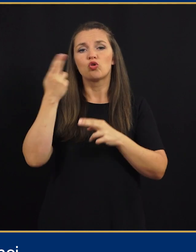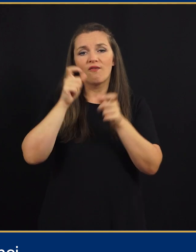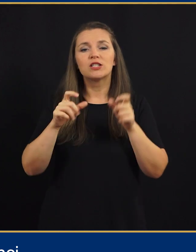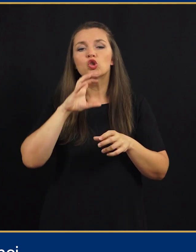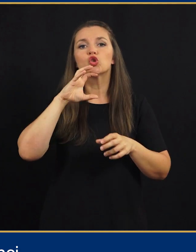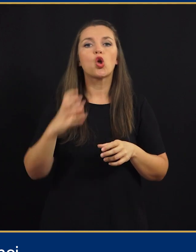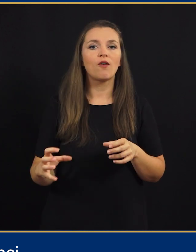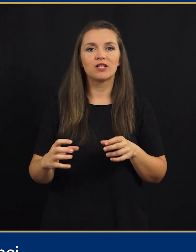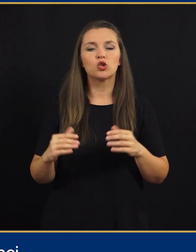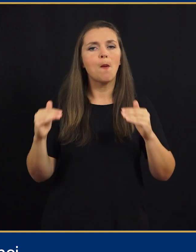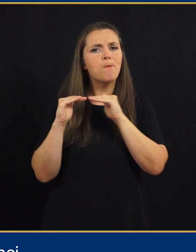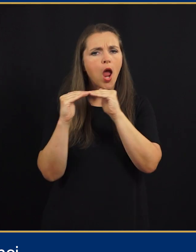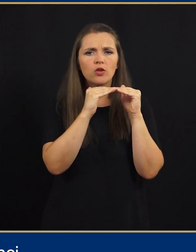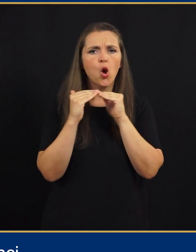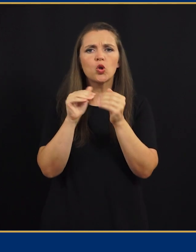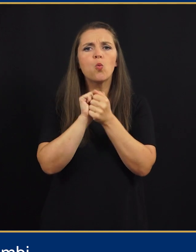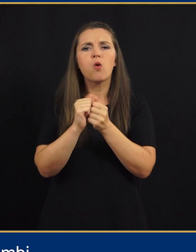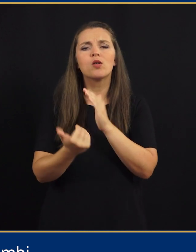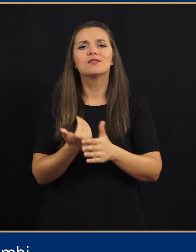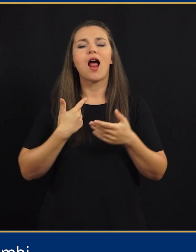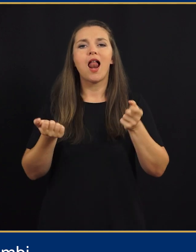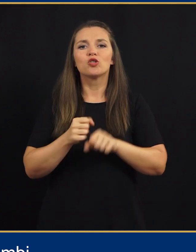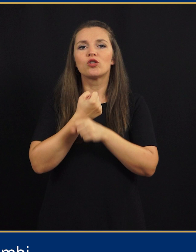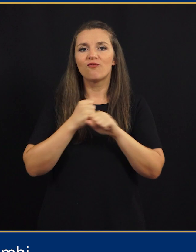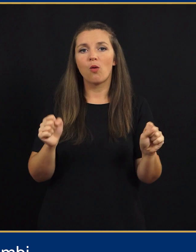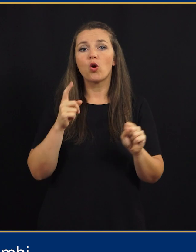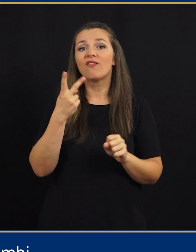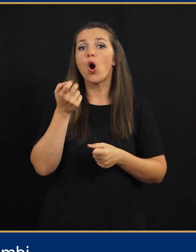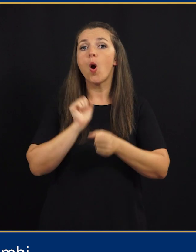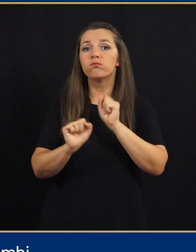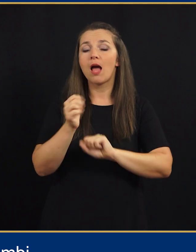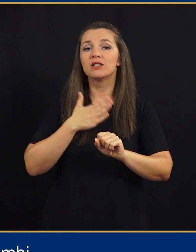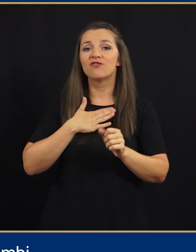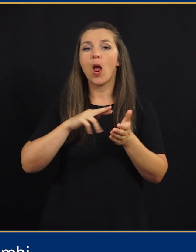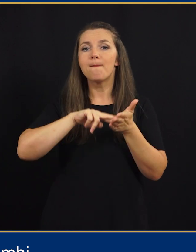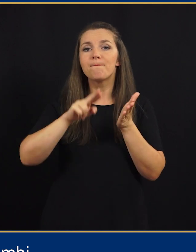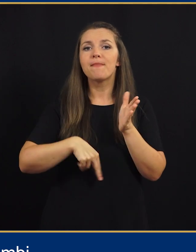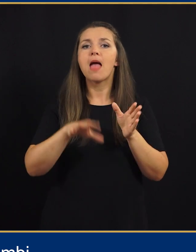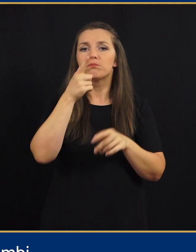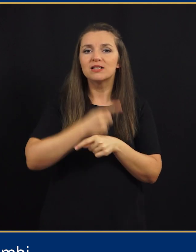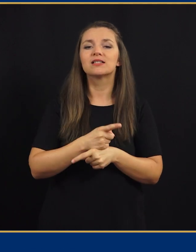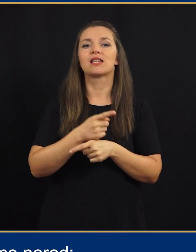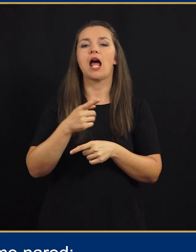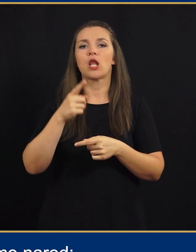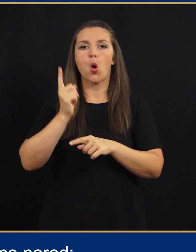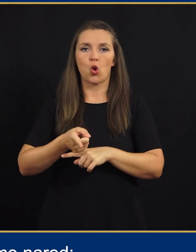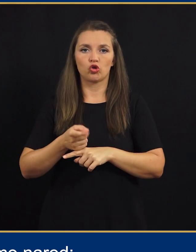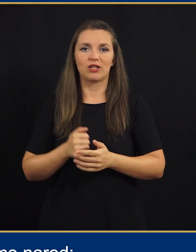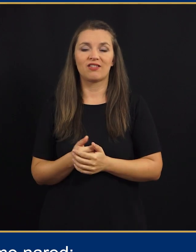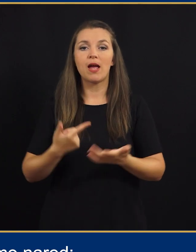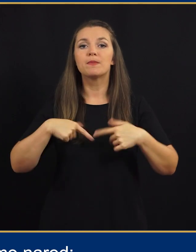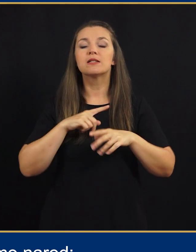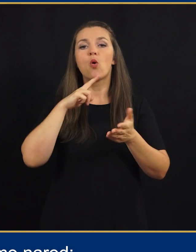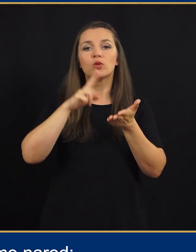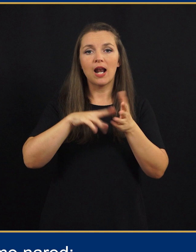Slovenci zgodovinsko poenotili v boju za lastno svobodo in v obrambi svoje plebiscitarne odločitve. Udejanjili smo